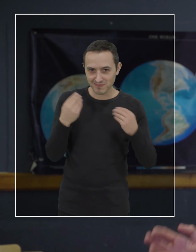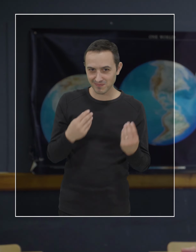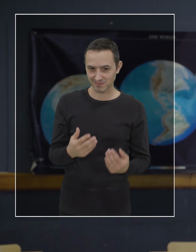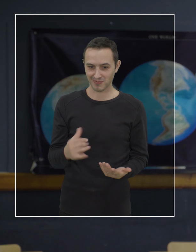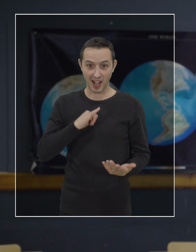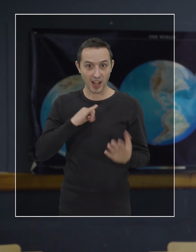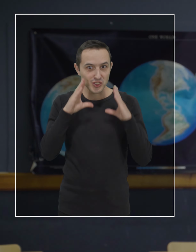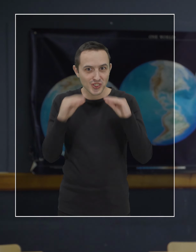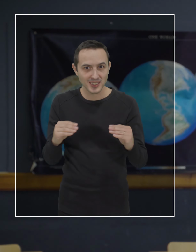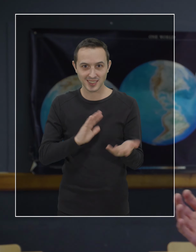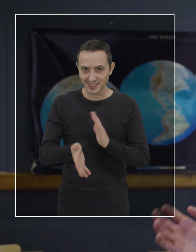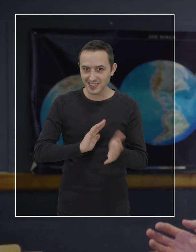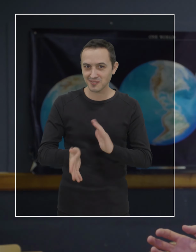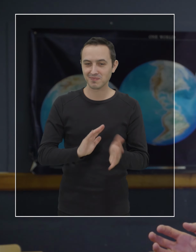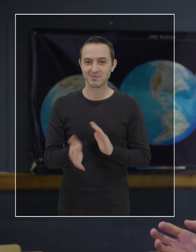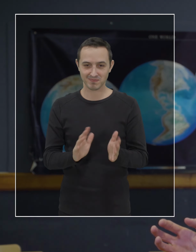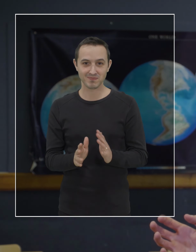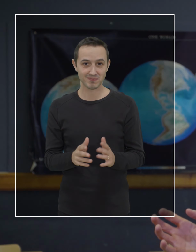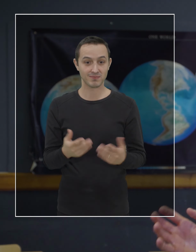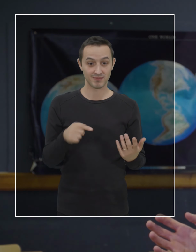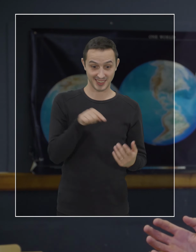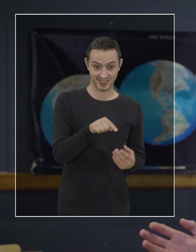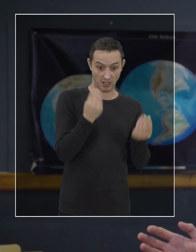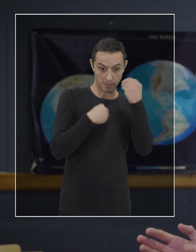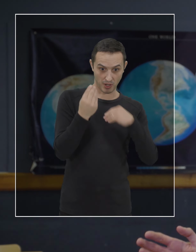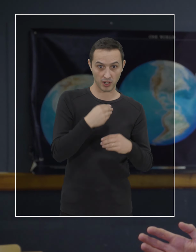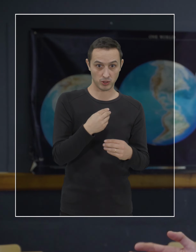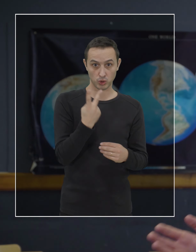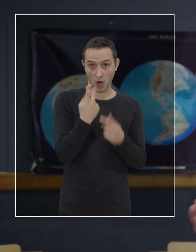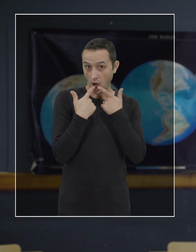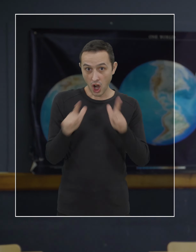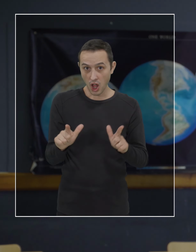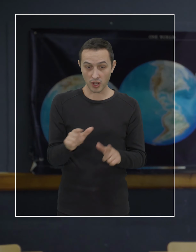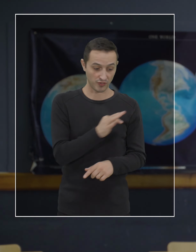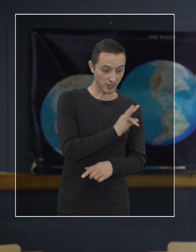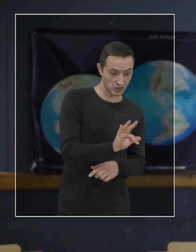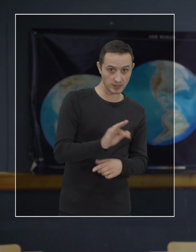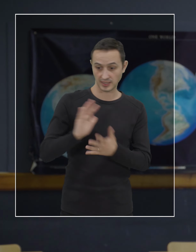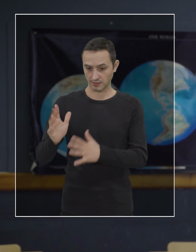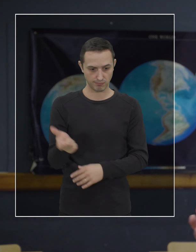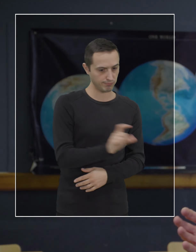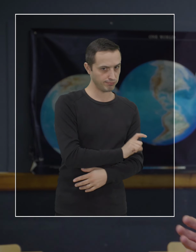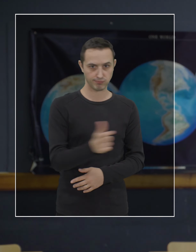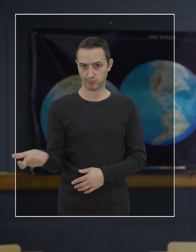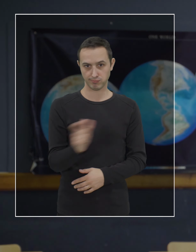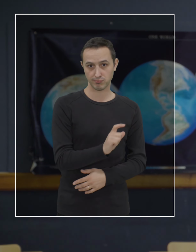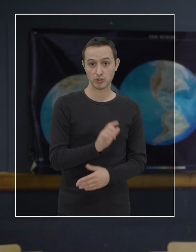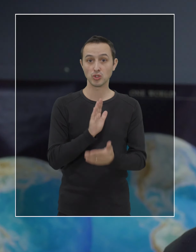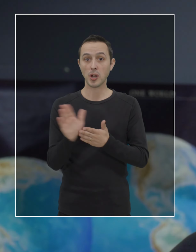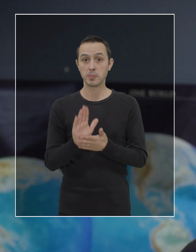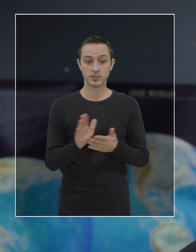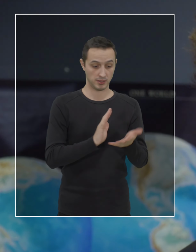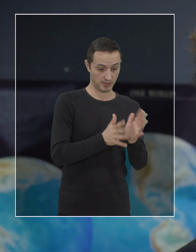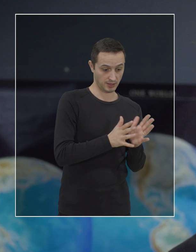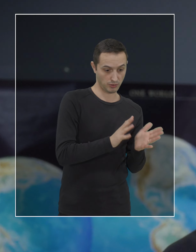aussi la langue des signes, des cours de langue des signes dans lesquels on apprend à passer de deux langues à l'autre, d'une langue à l'autre, par exemple de la langue des signes